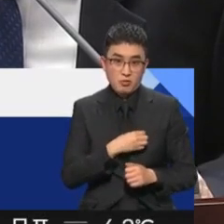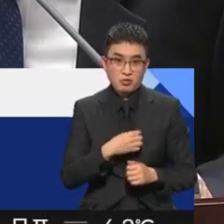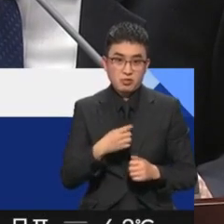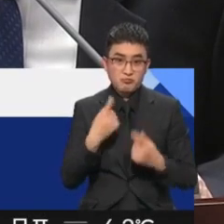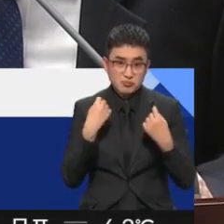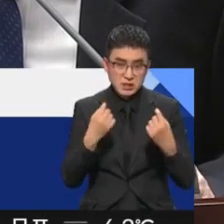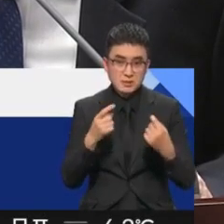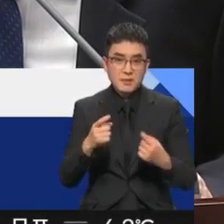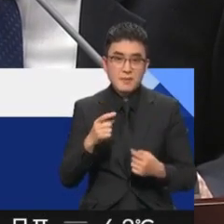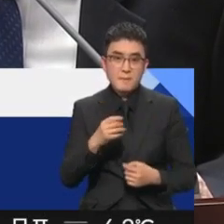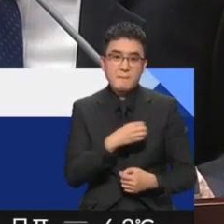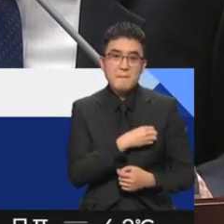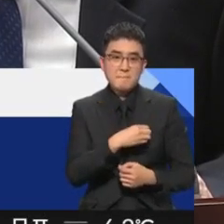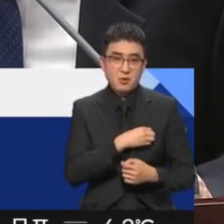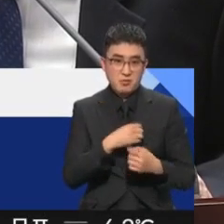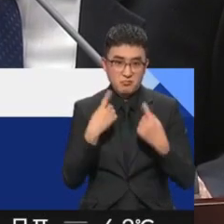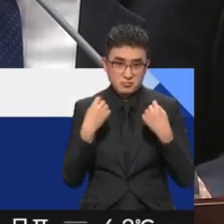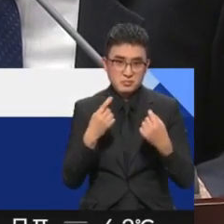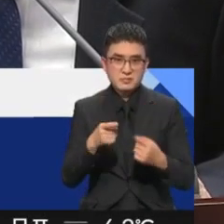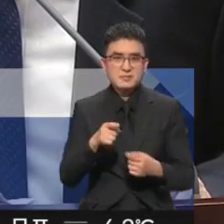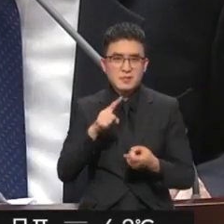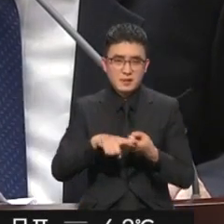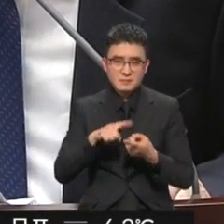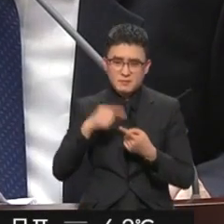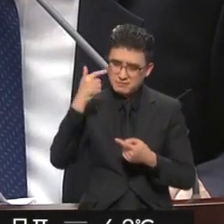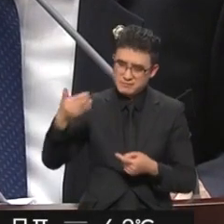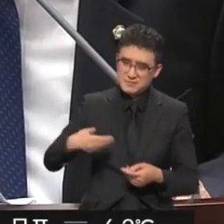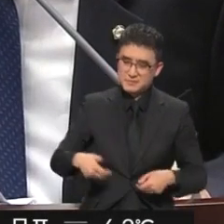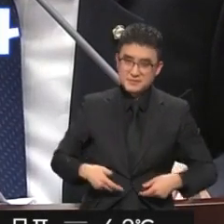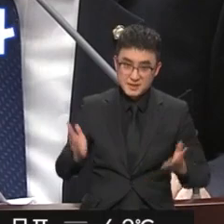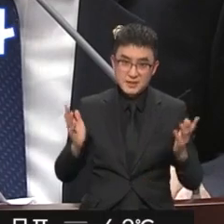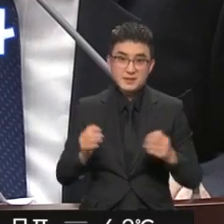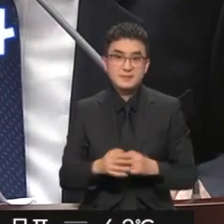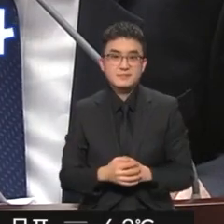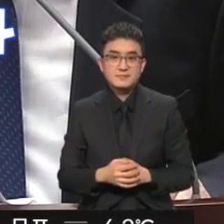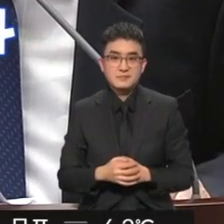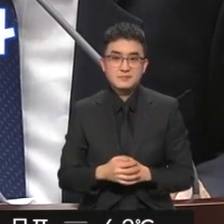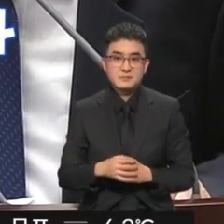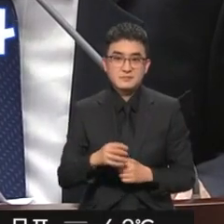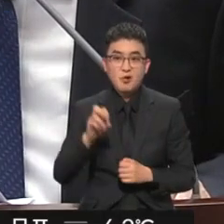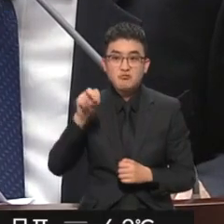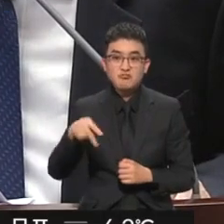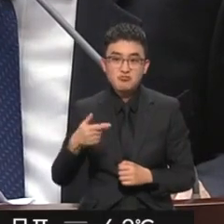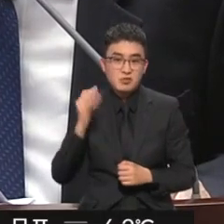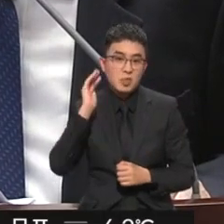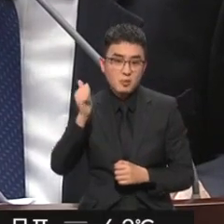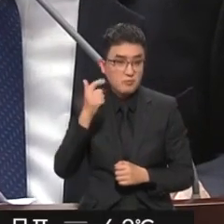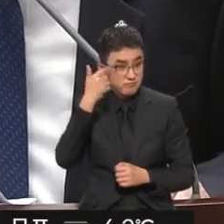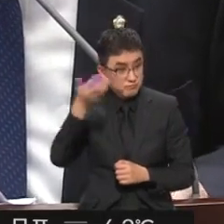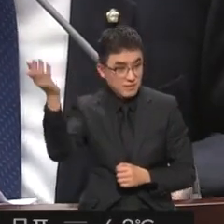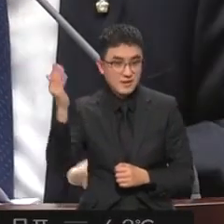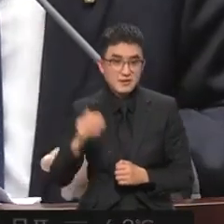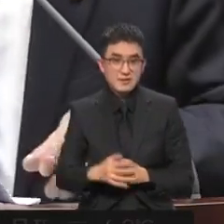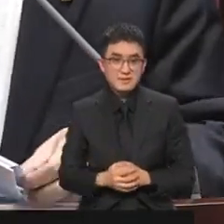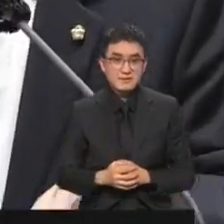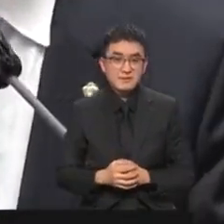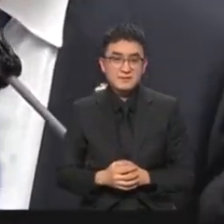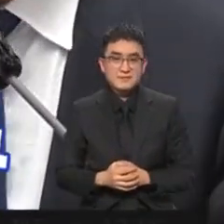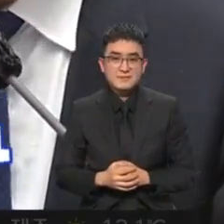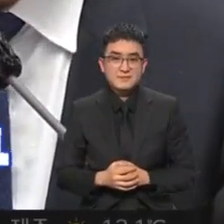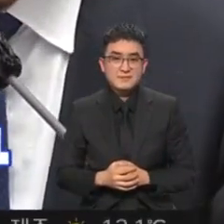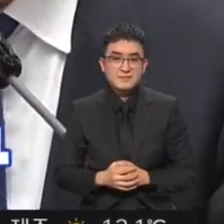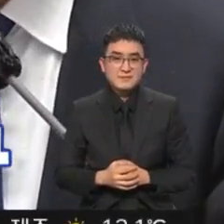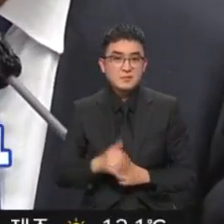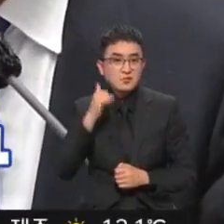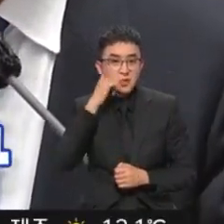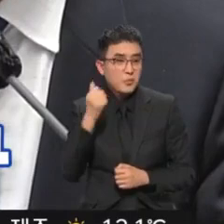그 부분에 대해서 저한테 물어보실 일은 아닐 것 같은데요. 그러면 윤석열 대통령한테 물어봐 주시든가. 위원님께서 물어보시면 될 문제 같습니다. 전화번호